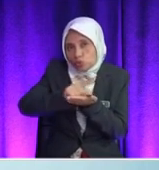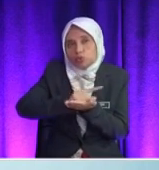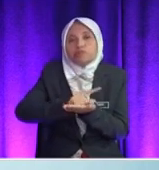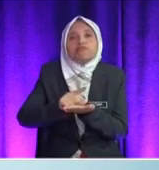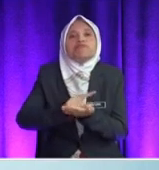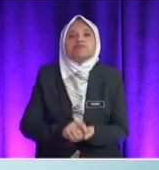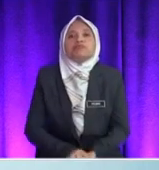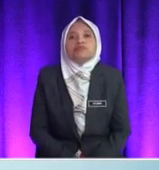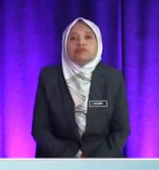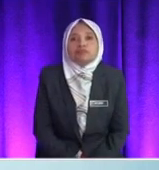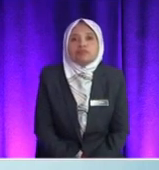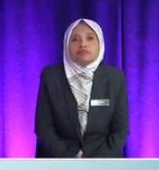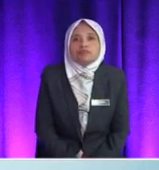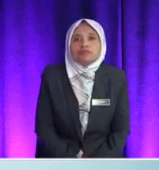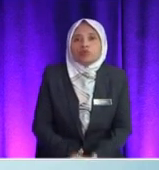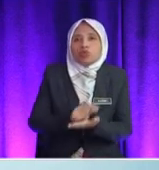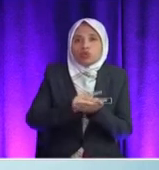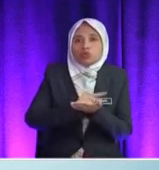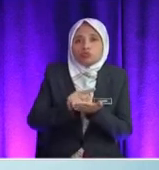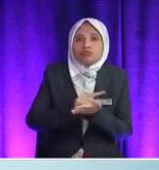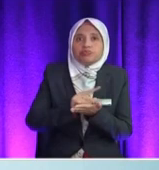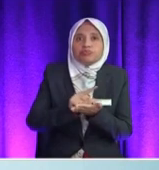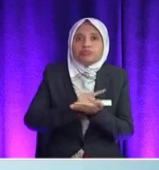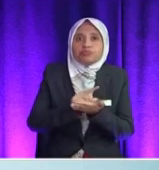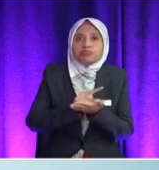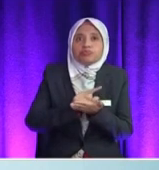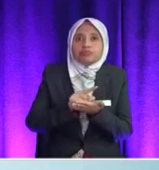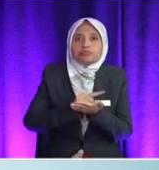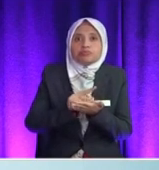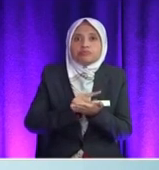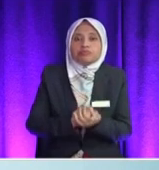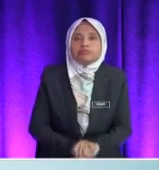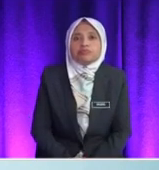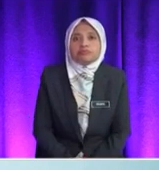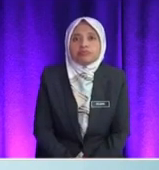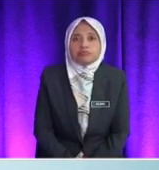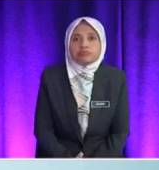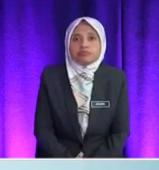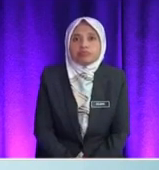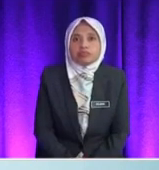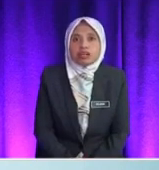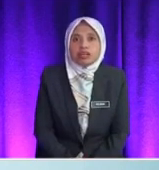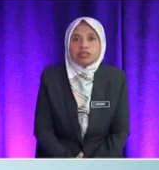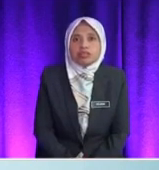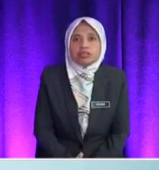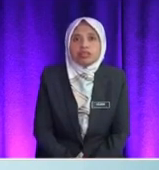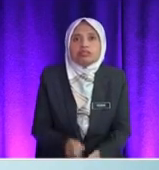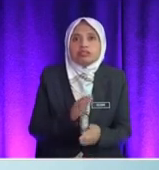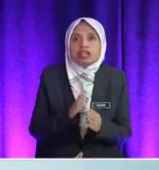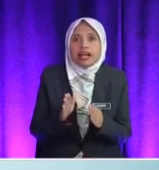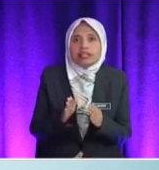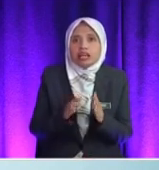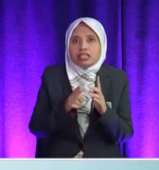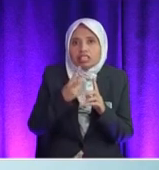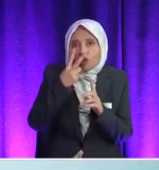begini gosok Oke karena gosok ah ah kita gosok ah jangan lalu saja itu